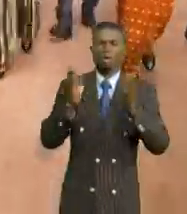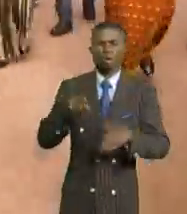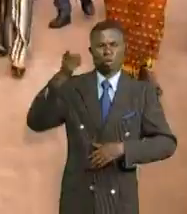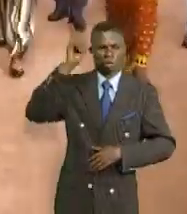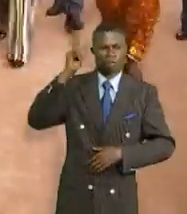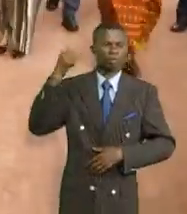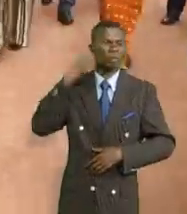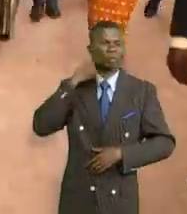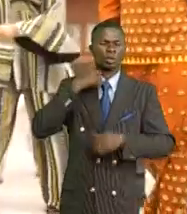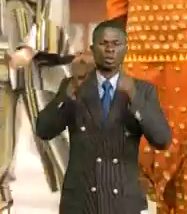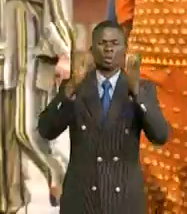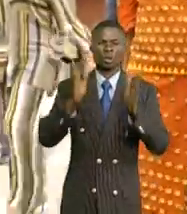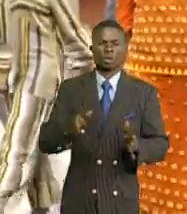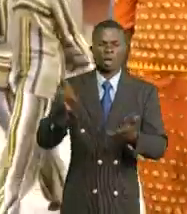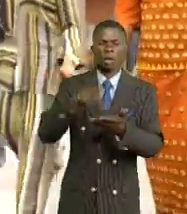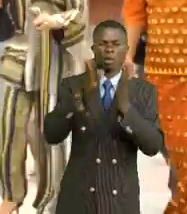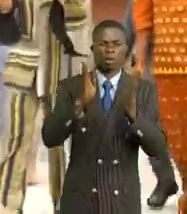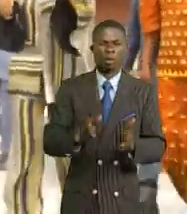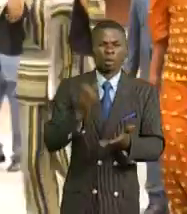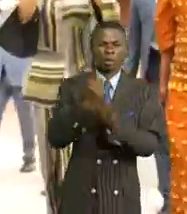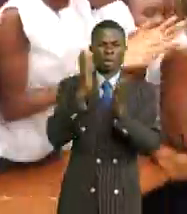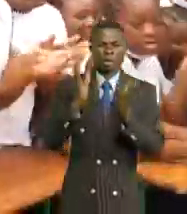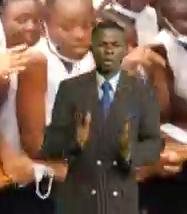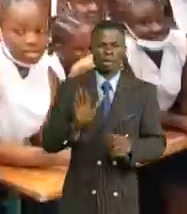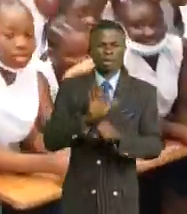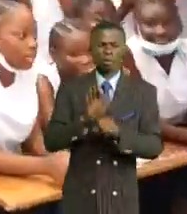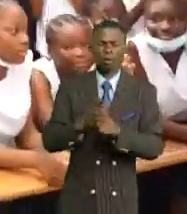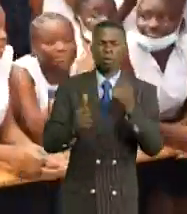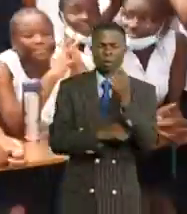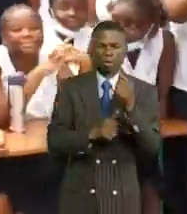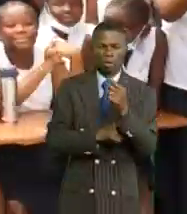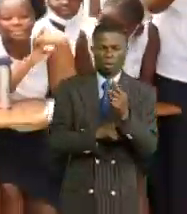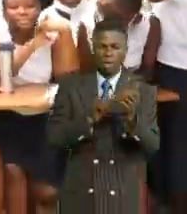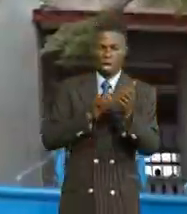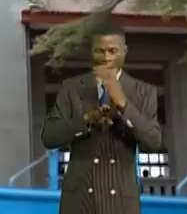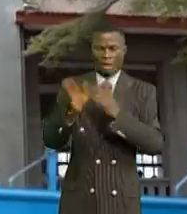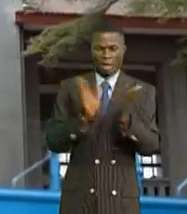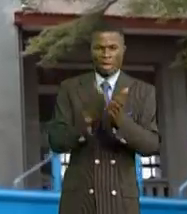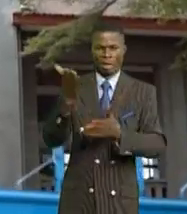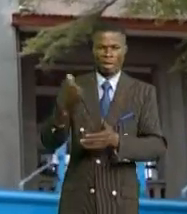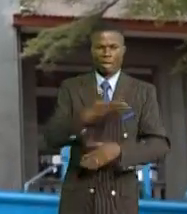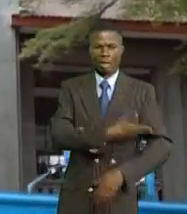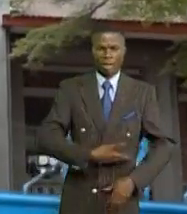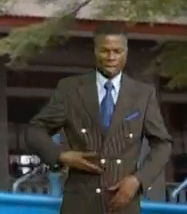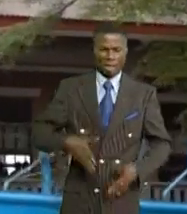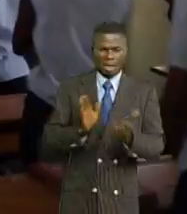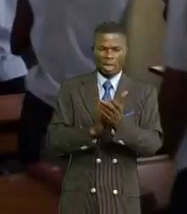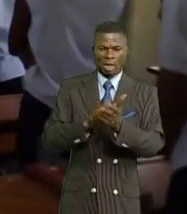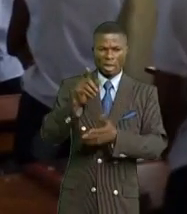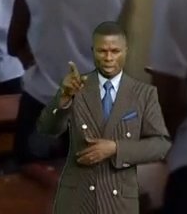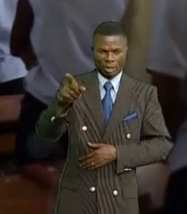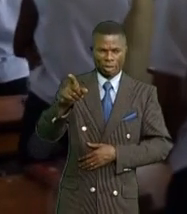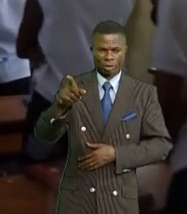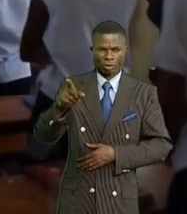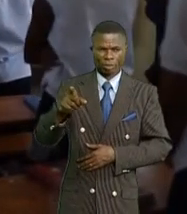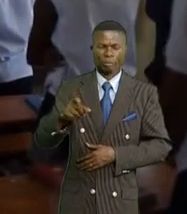Médecin, journaliste, poète, diplomate et bien des personnalités sont passées par ses bancs. Le lycée Kabambar a donné au pays le meilleur